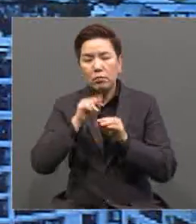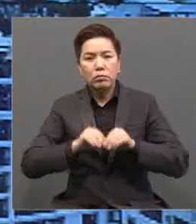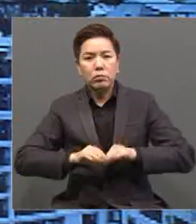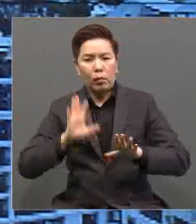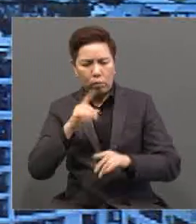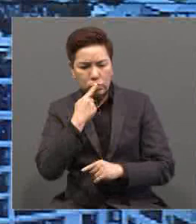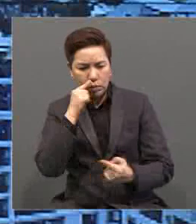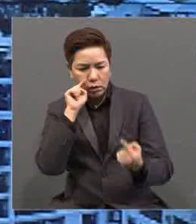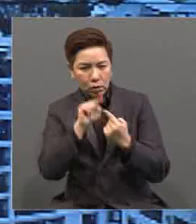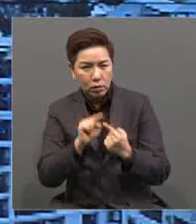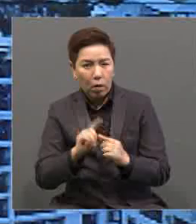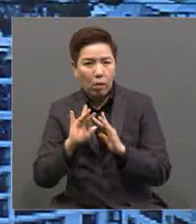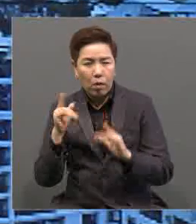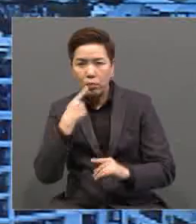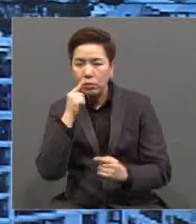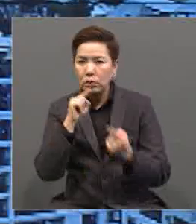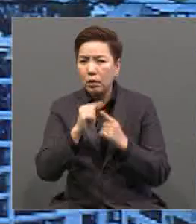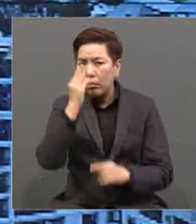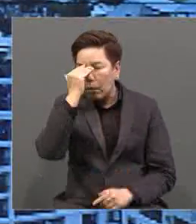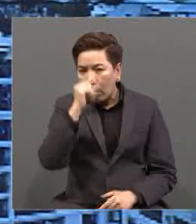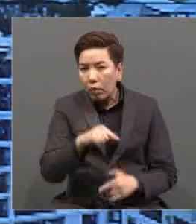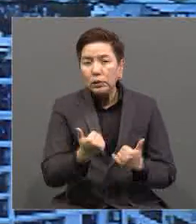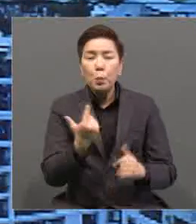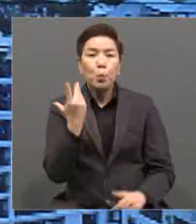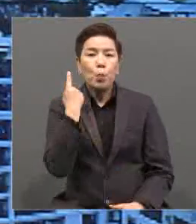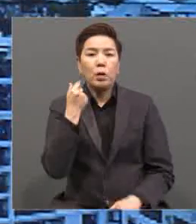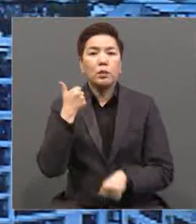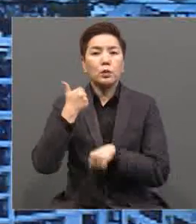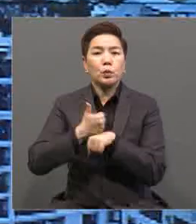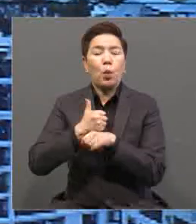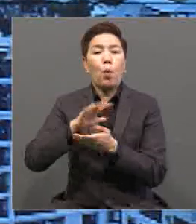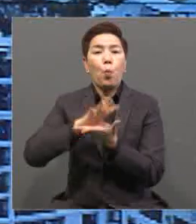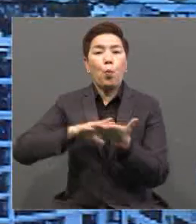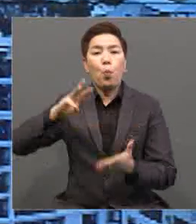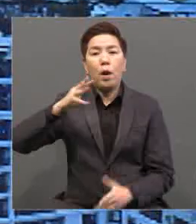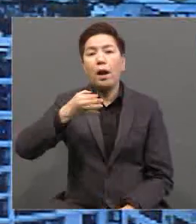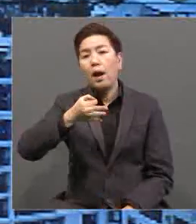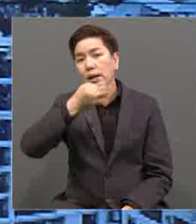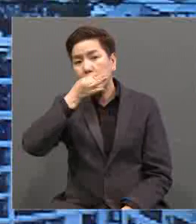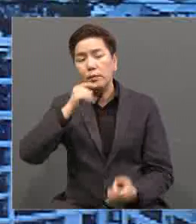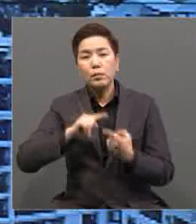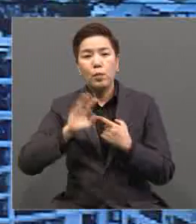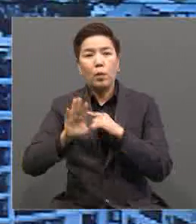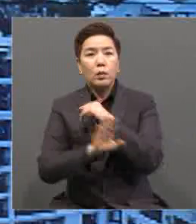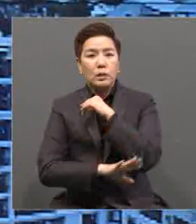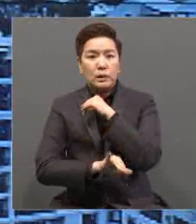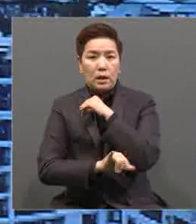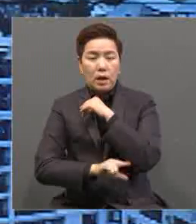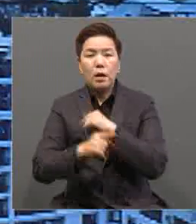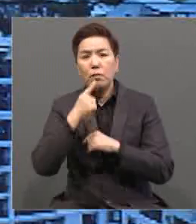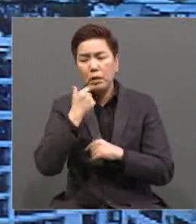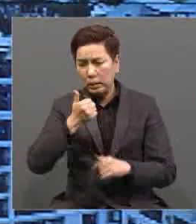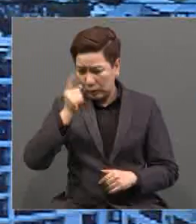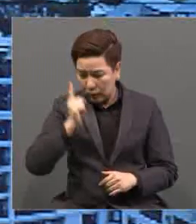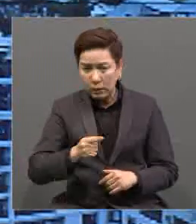ที่ถูกวิพากษ์วิจารณ์ในสื่อสังคมออนไลน์หลังจากที่เมื่อวานผู้อำนวยการวิทยาลัยอาชีวศึกษาจังหวัดยะลาออกมาชี้แจงนะครับว่